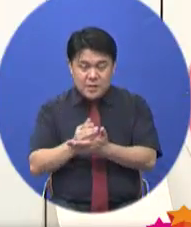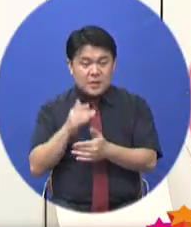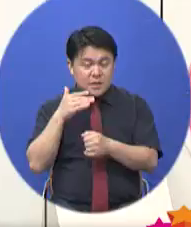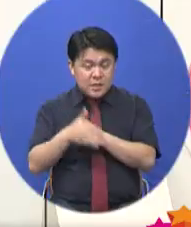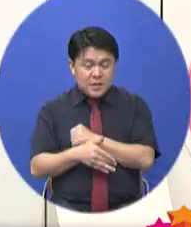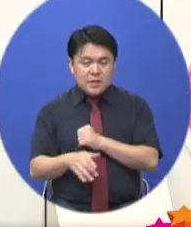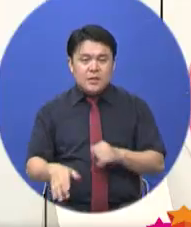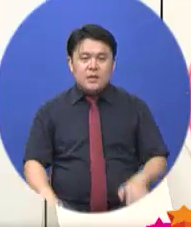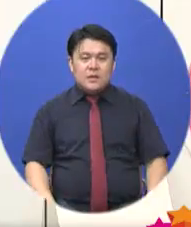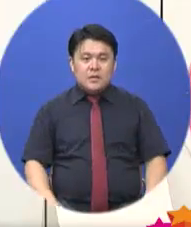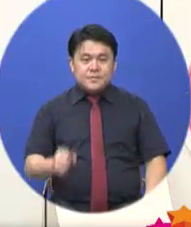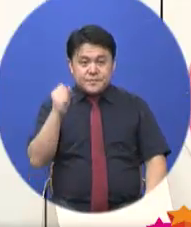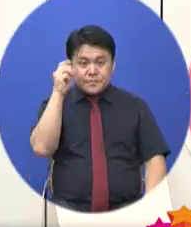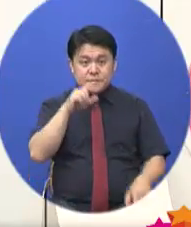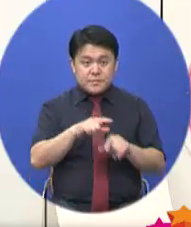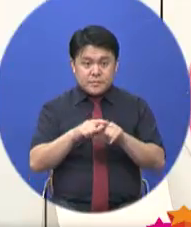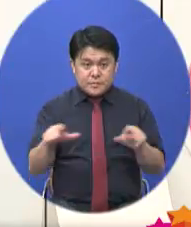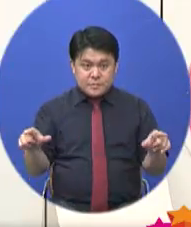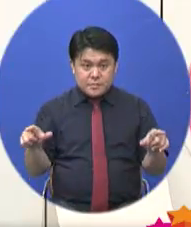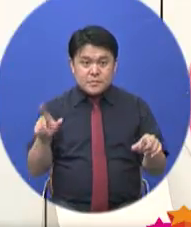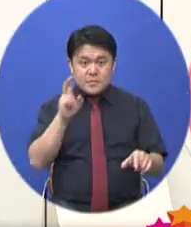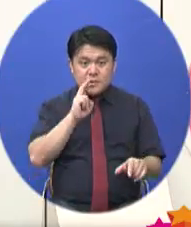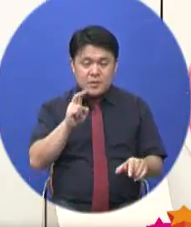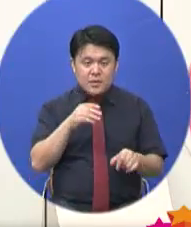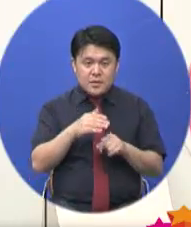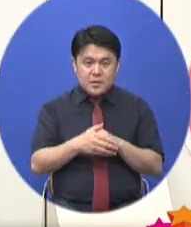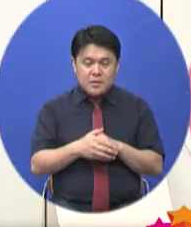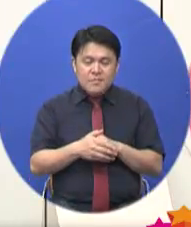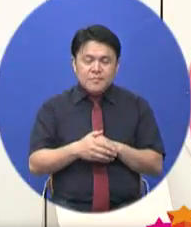하고 네. 그냥 평상시 대중가요였지